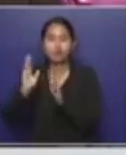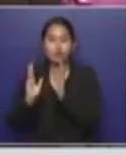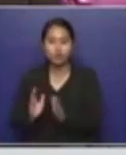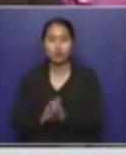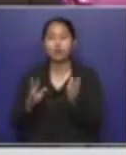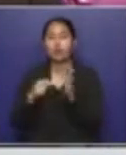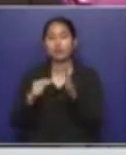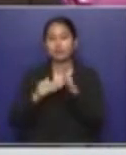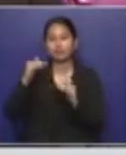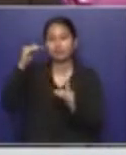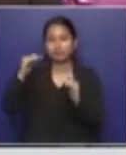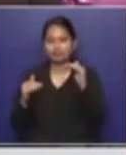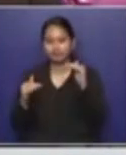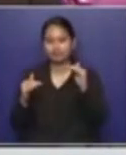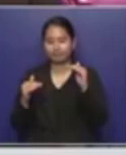ครับคือความเหลื่อมล้ำ